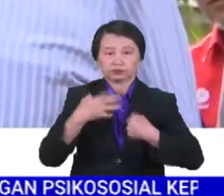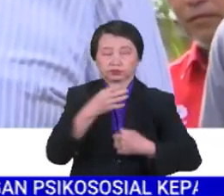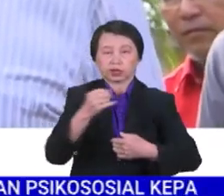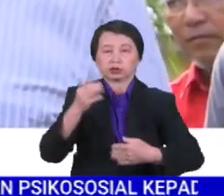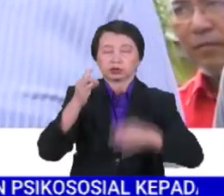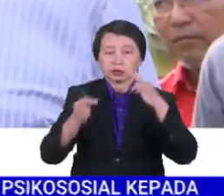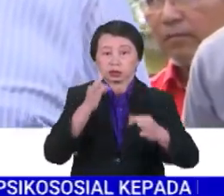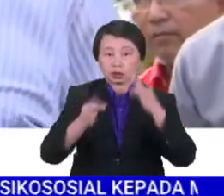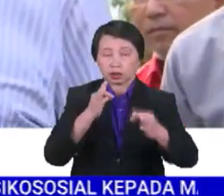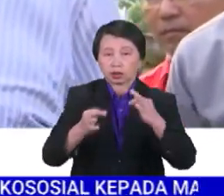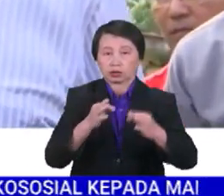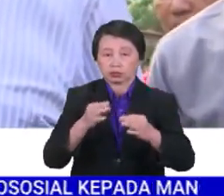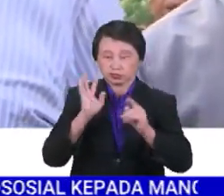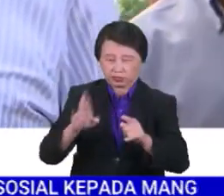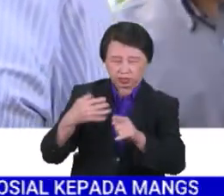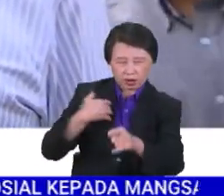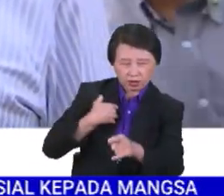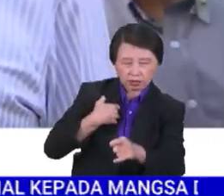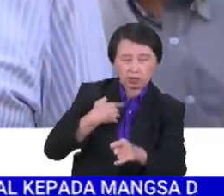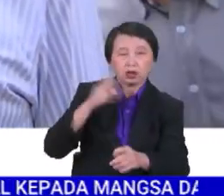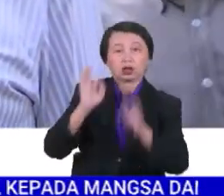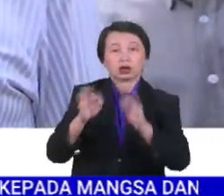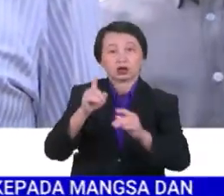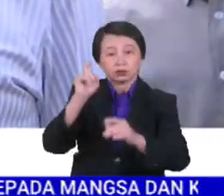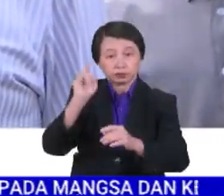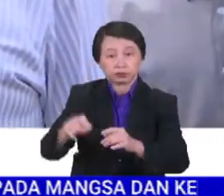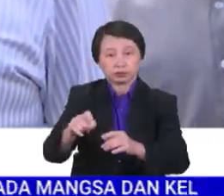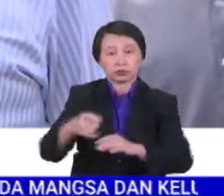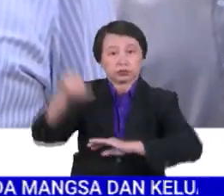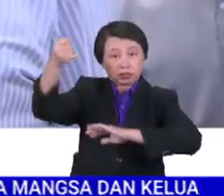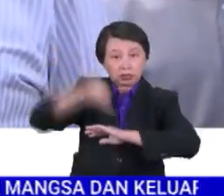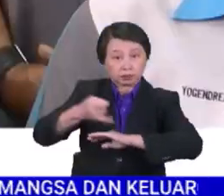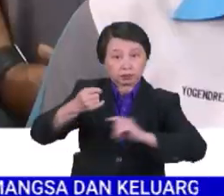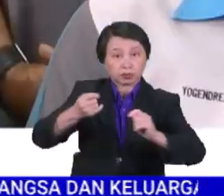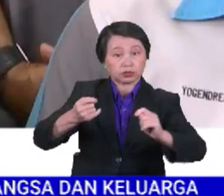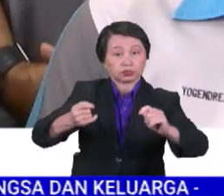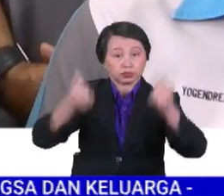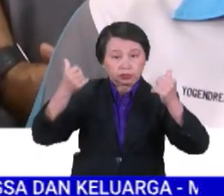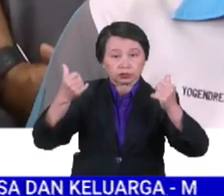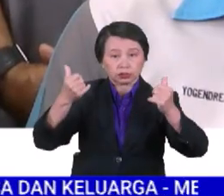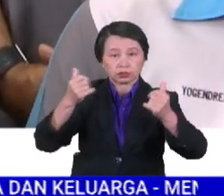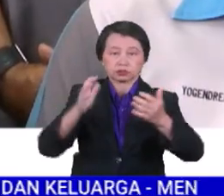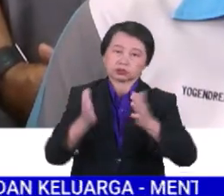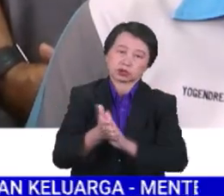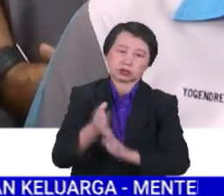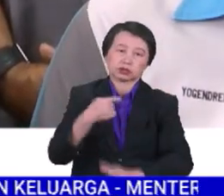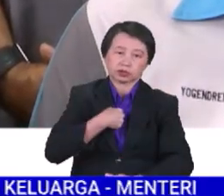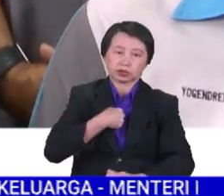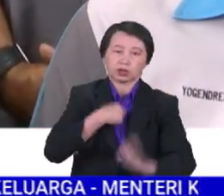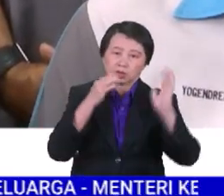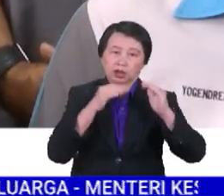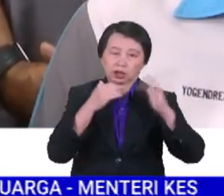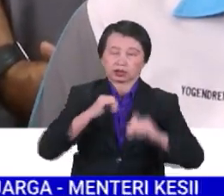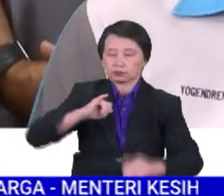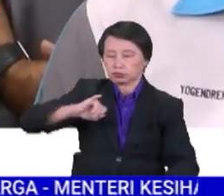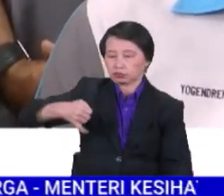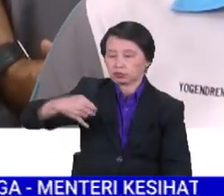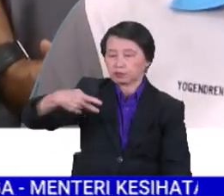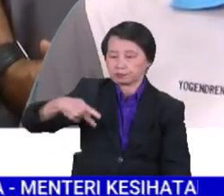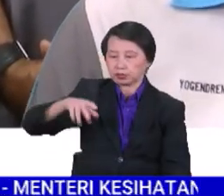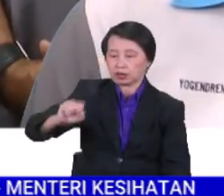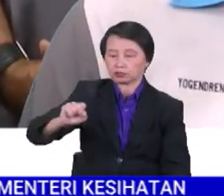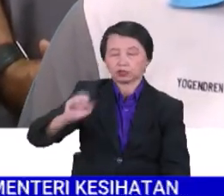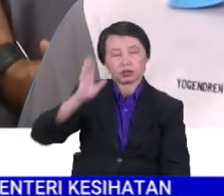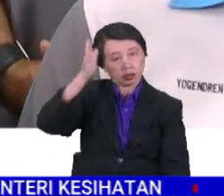dan jika ianya perlu diimport segera, maka saya harap JPS